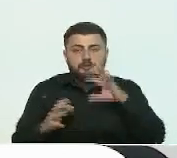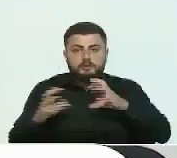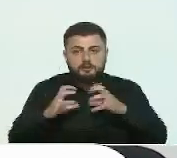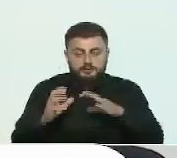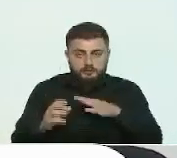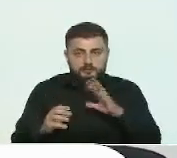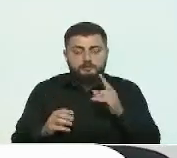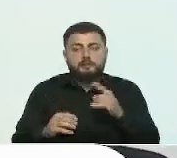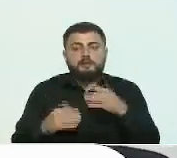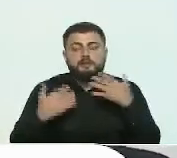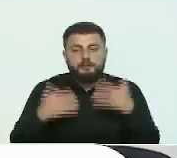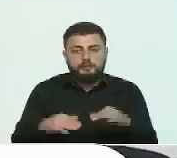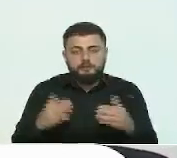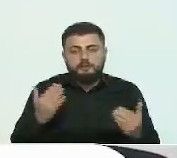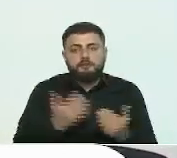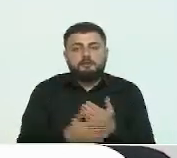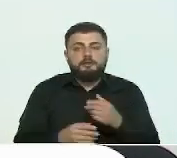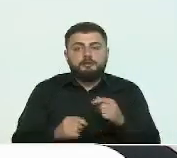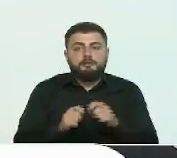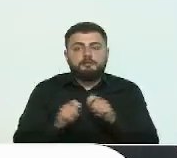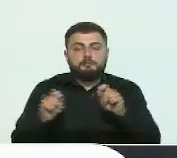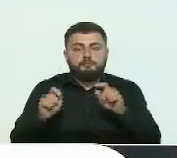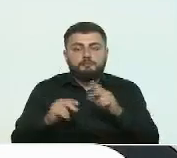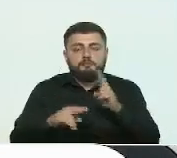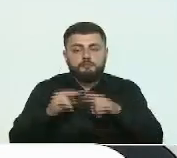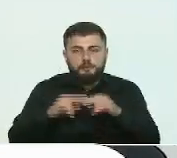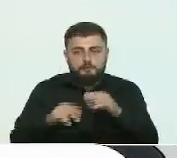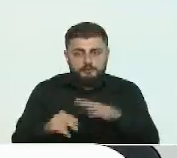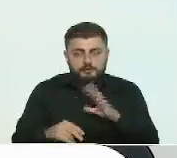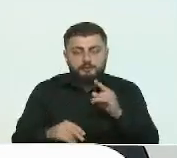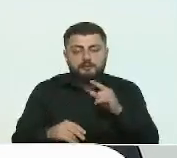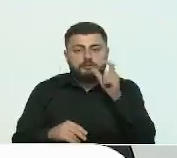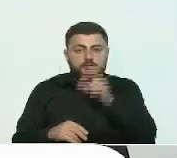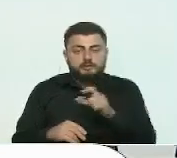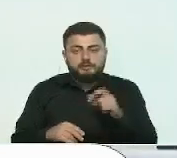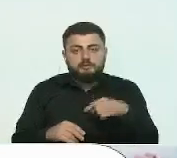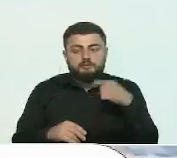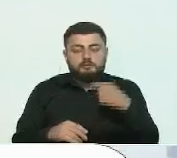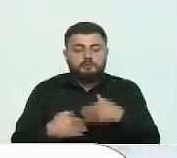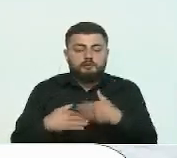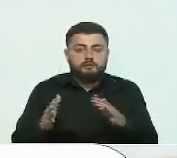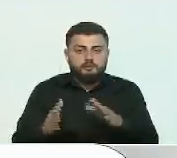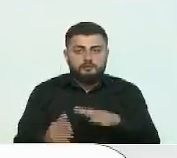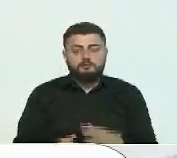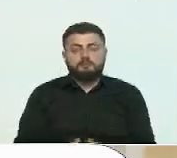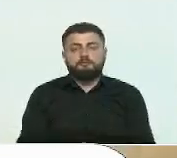və artıq yeni bina tikilib və şagirdlərin üzünə açıqdır.